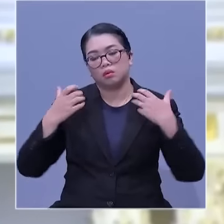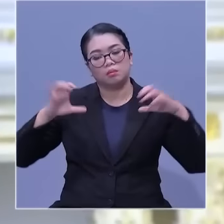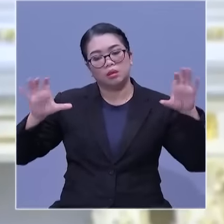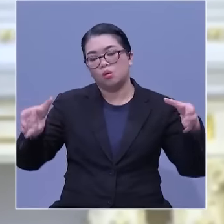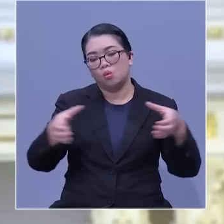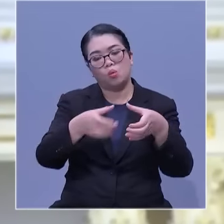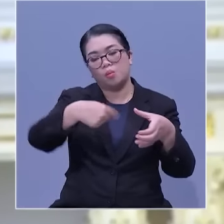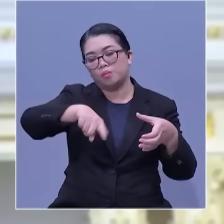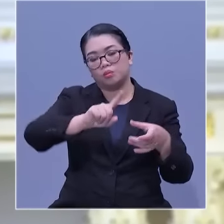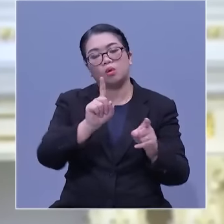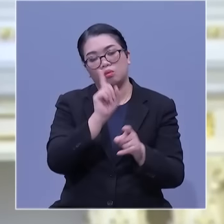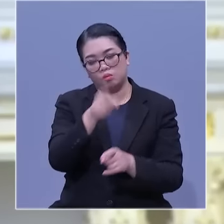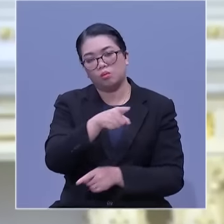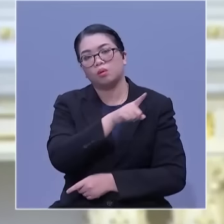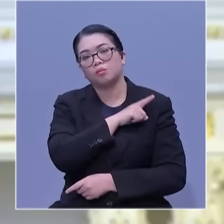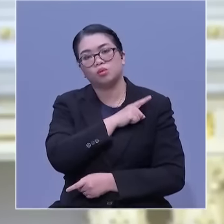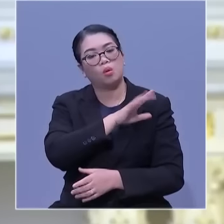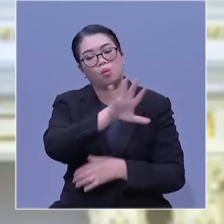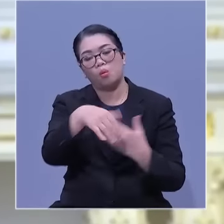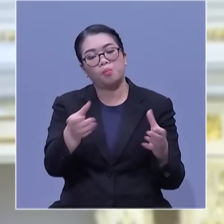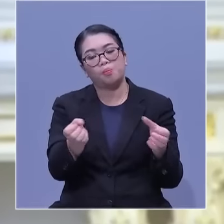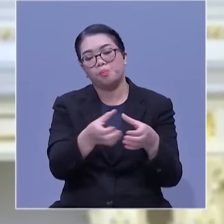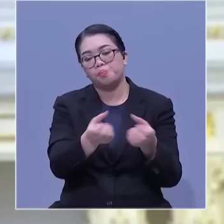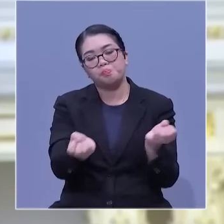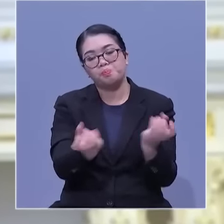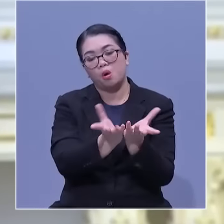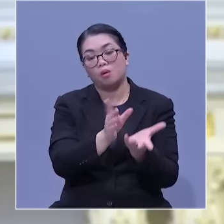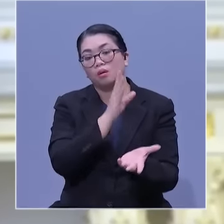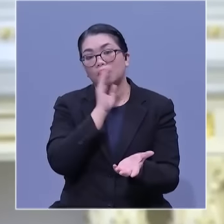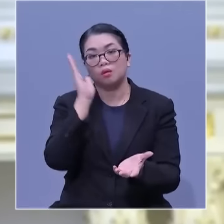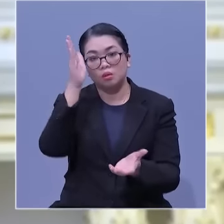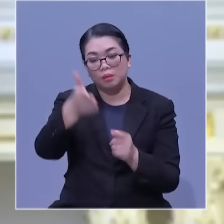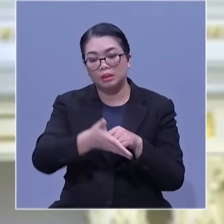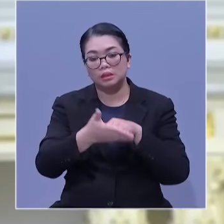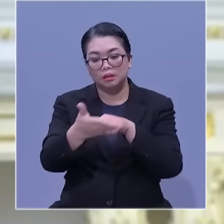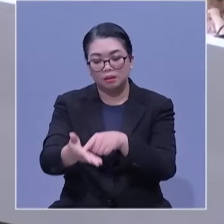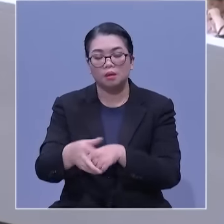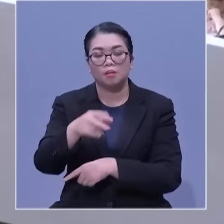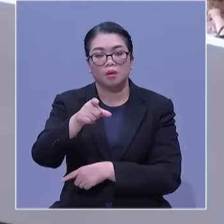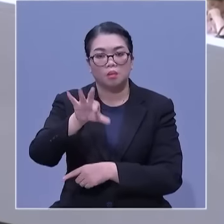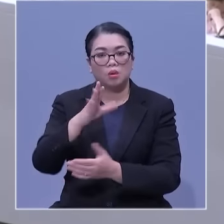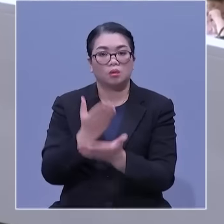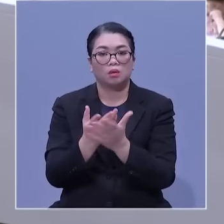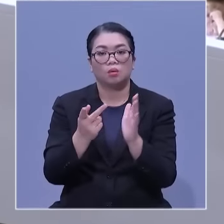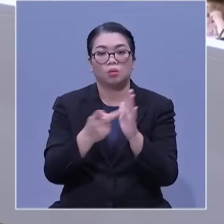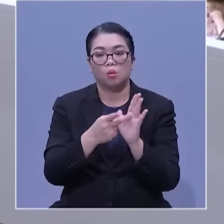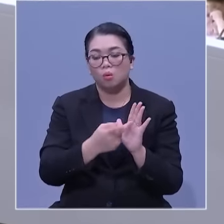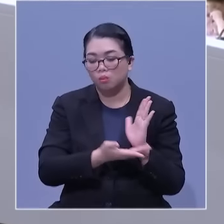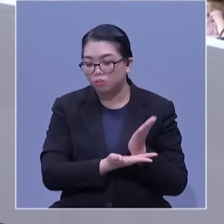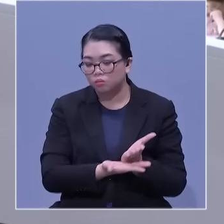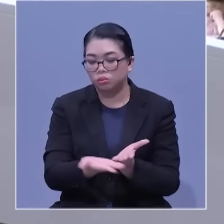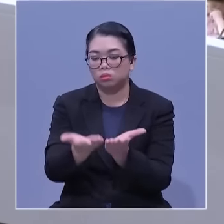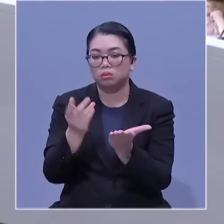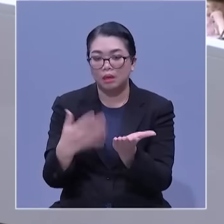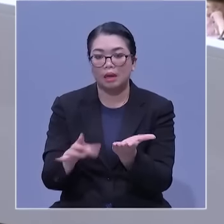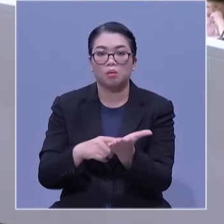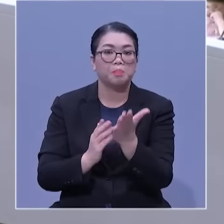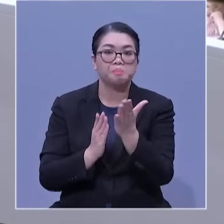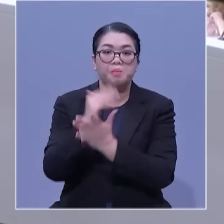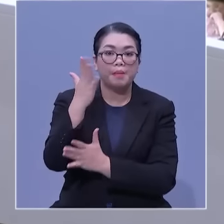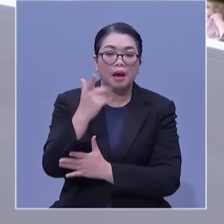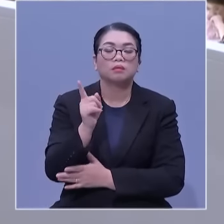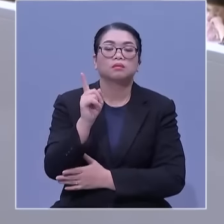รัฐมนตรีค่ะโดยเฉพาะคุณเศรษฐาหากมีการเสนอร่างพรบเงินกู้เข้าสภาไปแล้วเนี่ยแล้วไม่